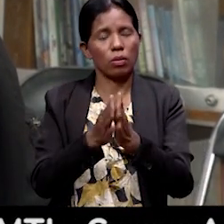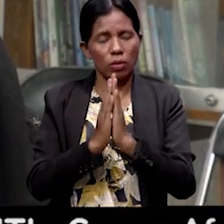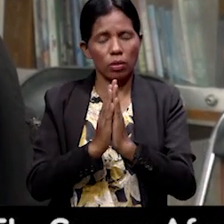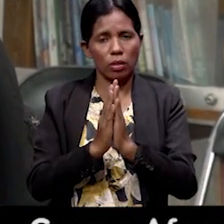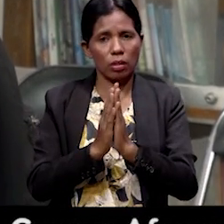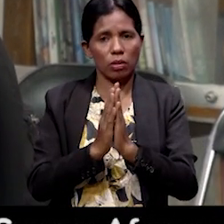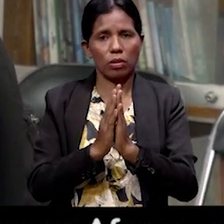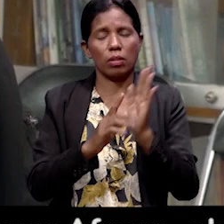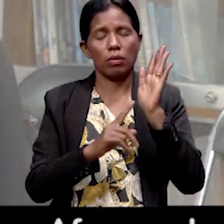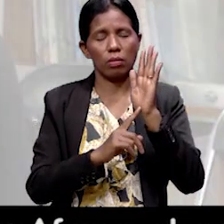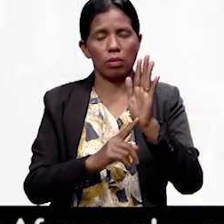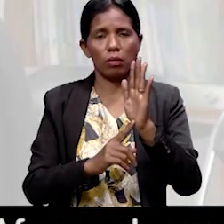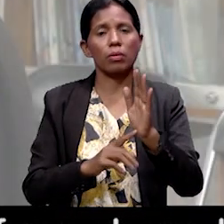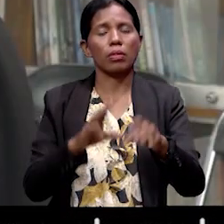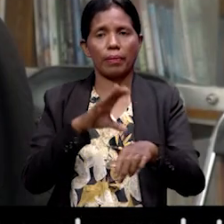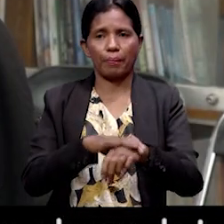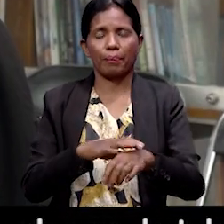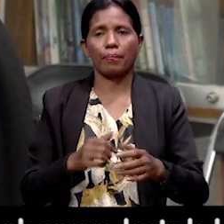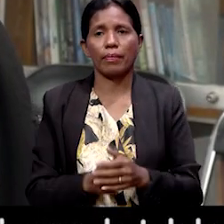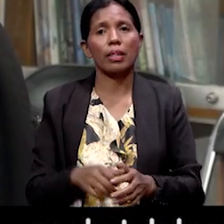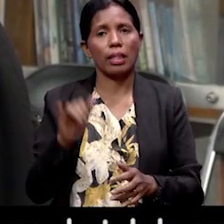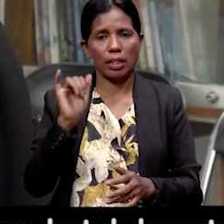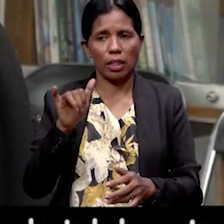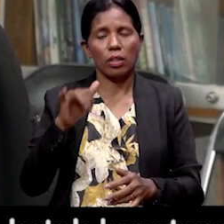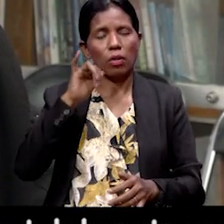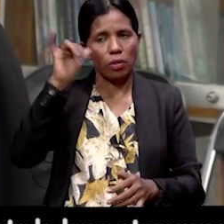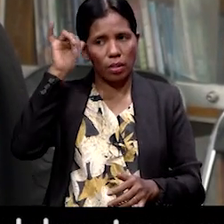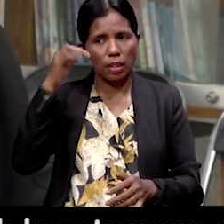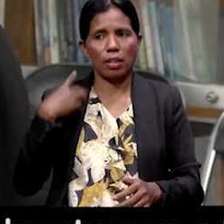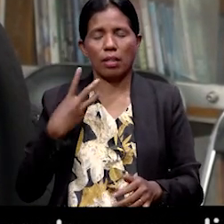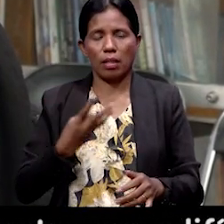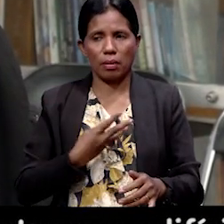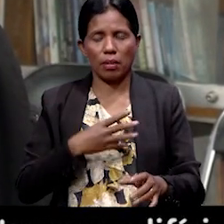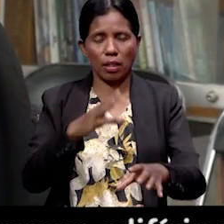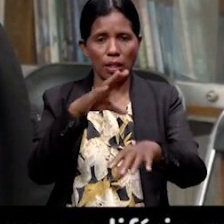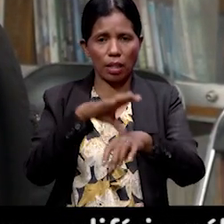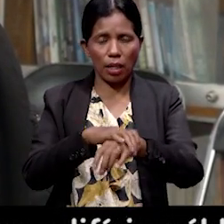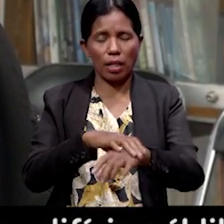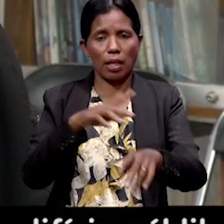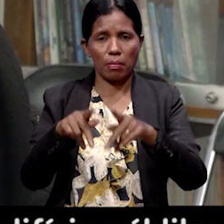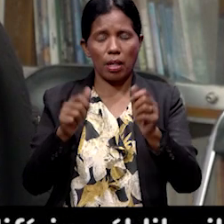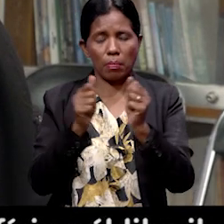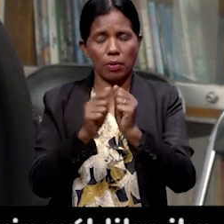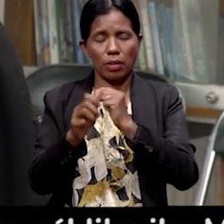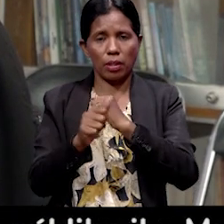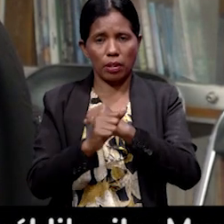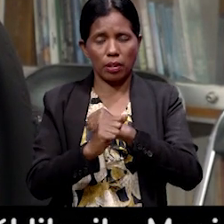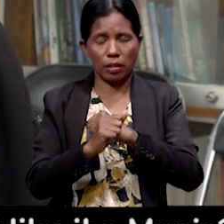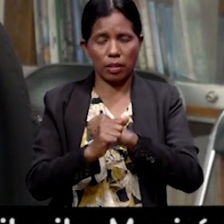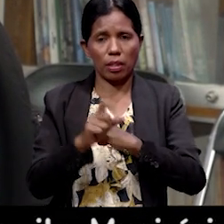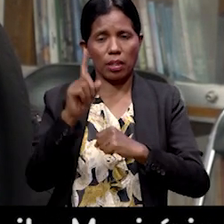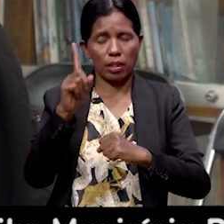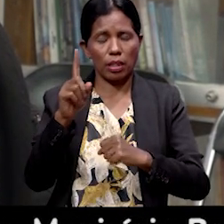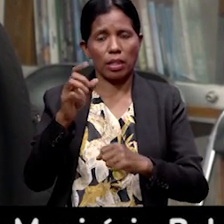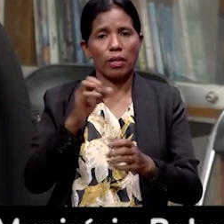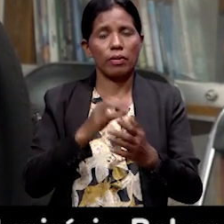ba mandado detensaun dene. Sing horse kita halo kaptura saung bayi suspeto serne naing ida iha